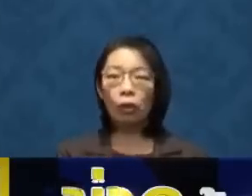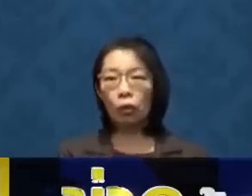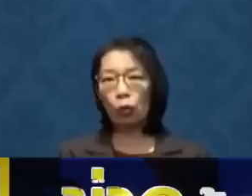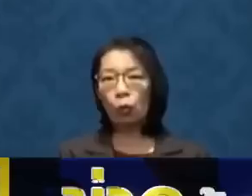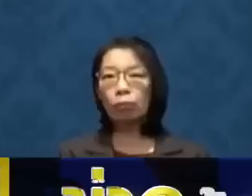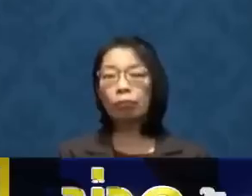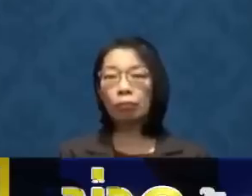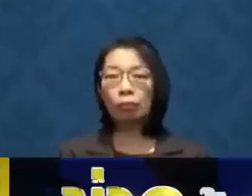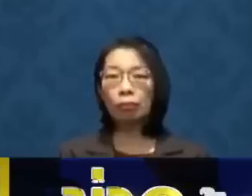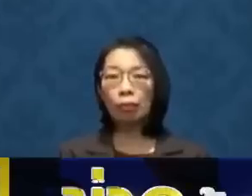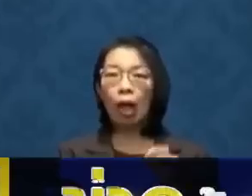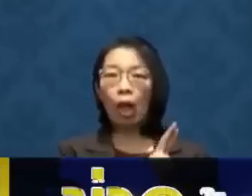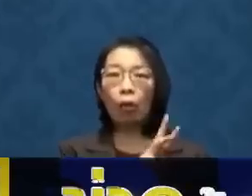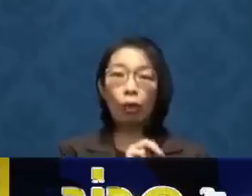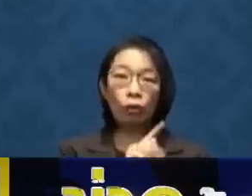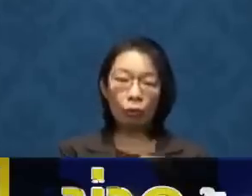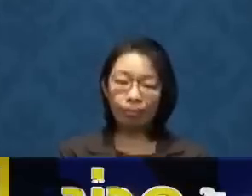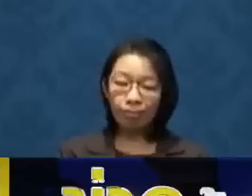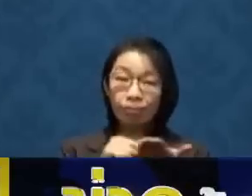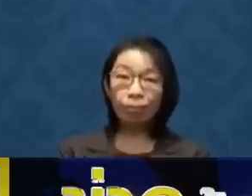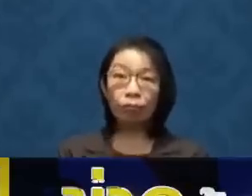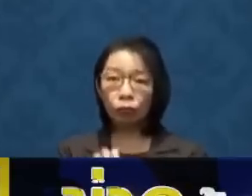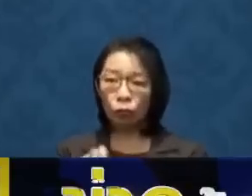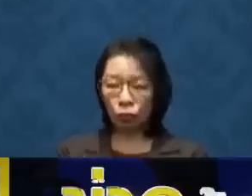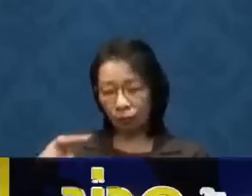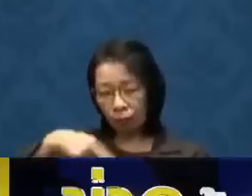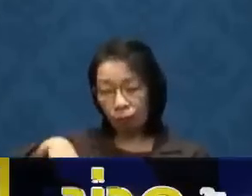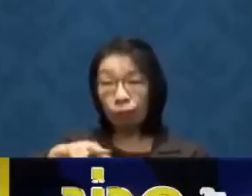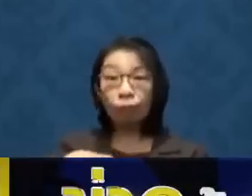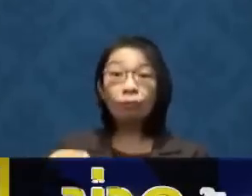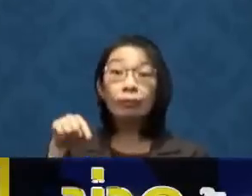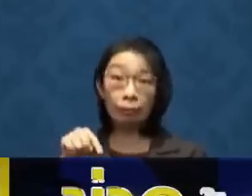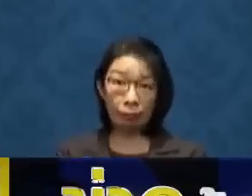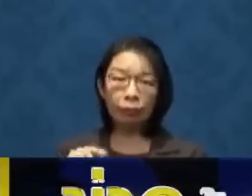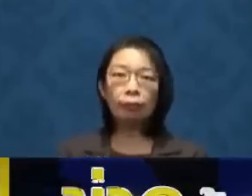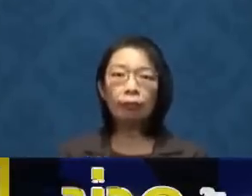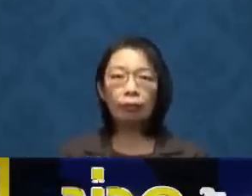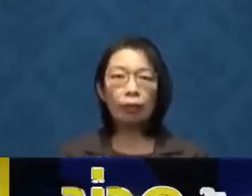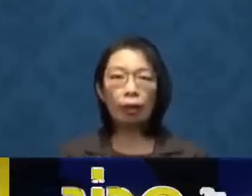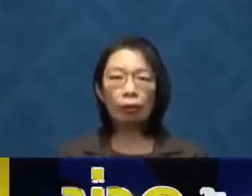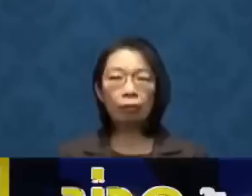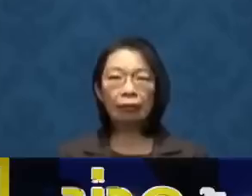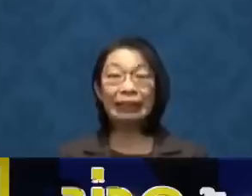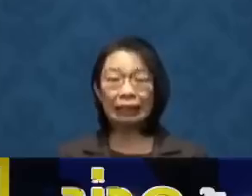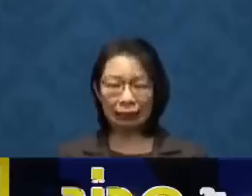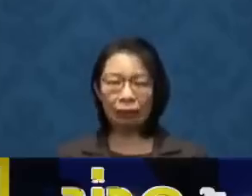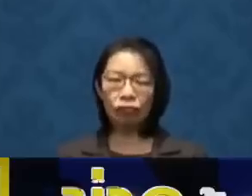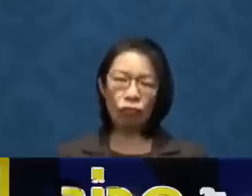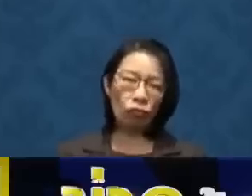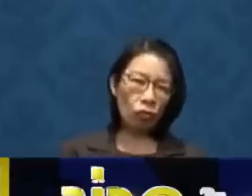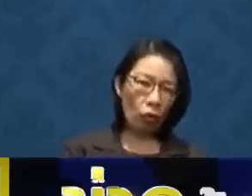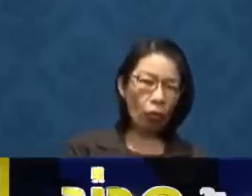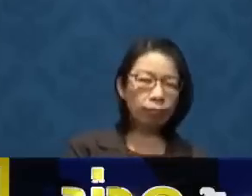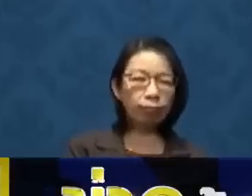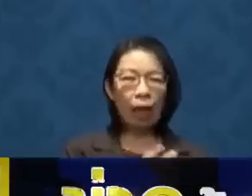พิจารณาผ่านมานานแล้วดังนั้นหากสภาเนี่ยไปอนุมัติพรก.ดังกล่าวฝ่ายค้านเองก็เตรียมยื่นศาลรัฐ